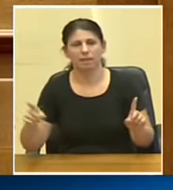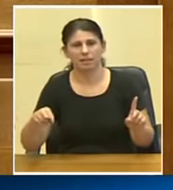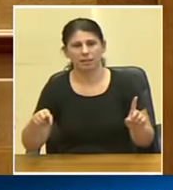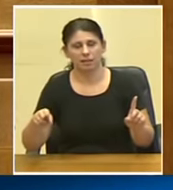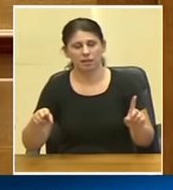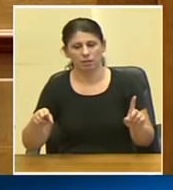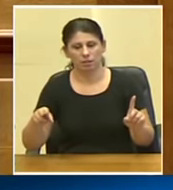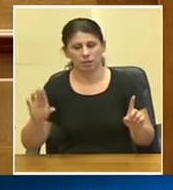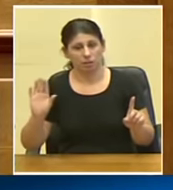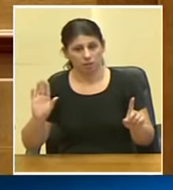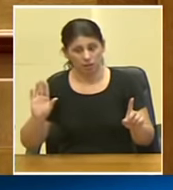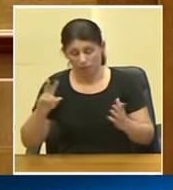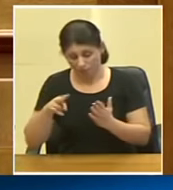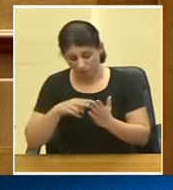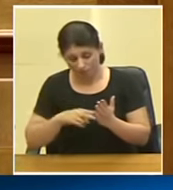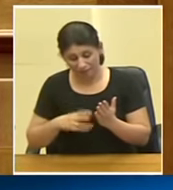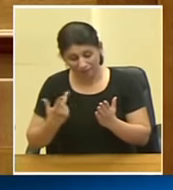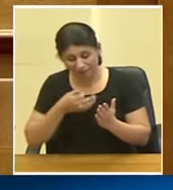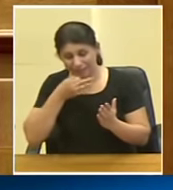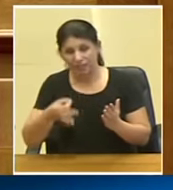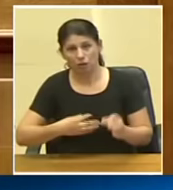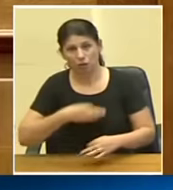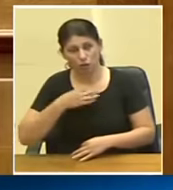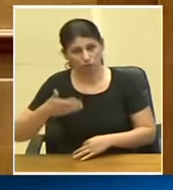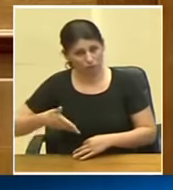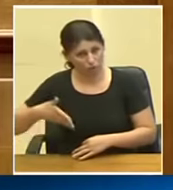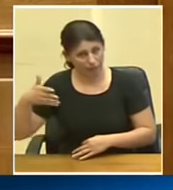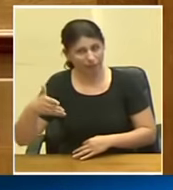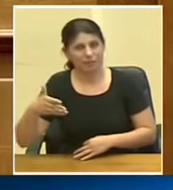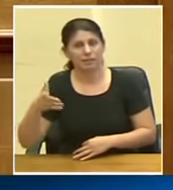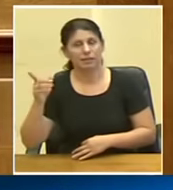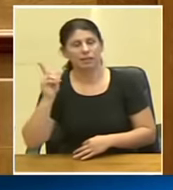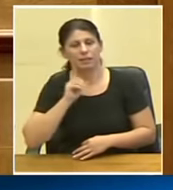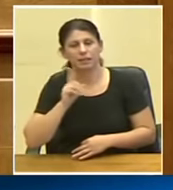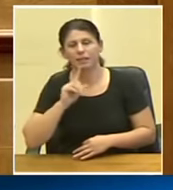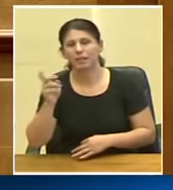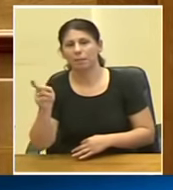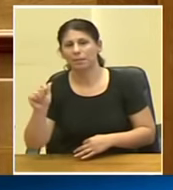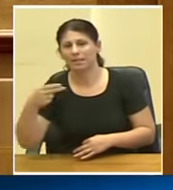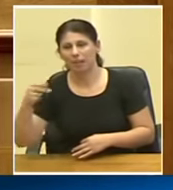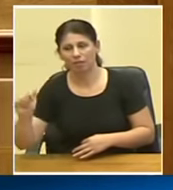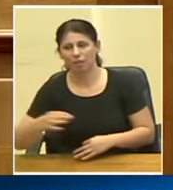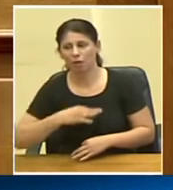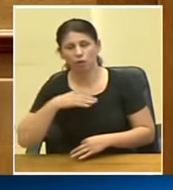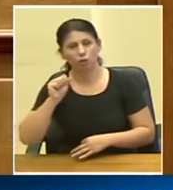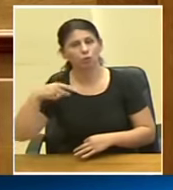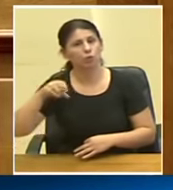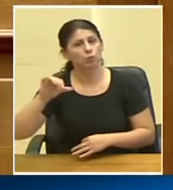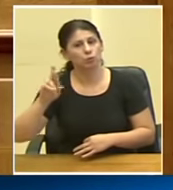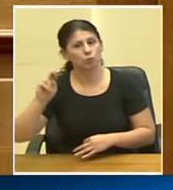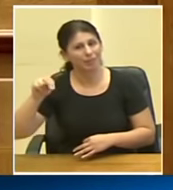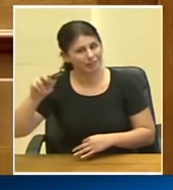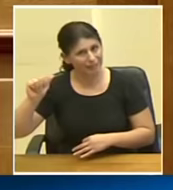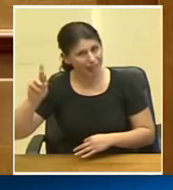Είτε δεν διαβάσατε τι λέει ο κύριος Μητσοτάκης, η κυρία Ξαφά, ο κύριος Τουρνάρας, είτε το διαβάσατε και δεν το